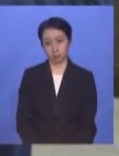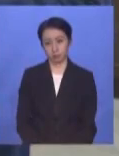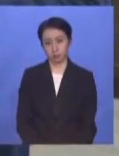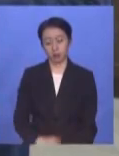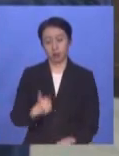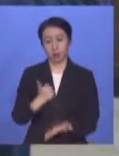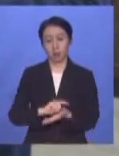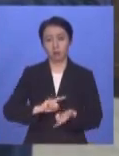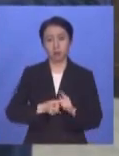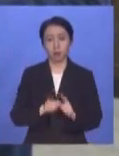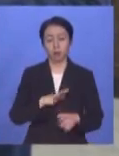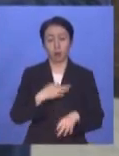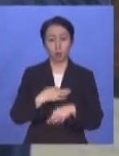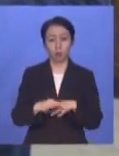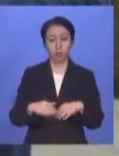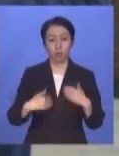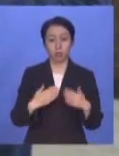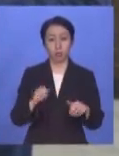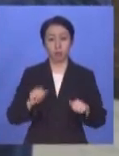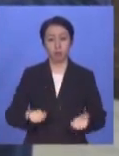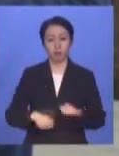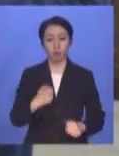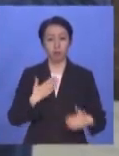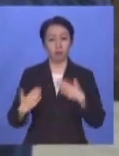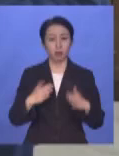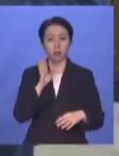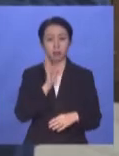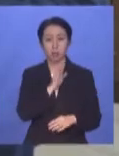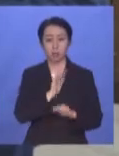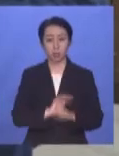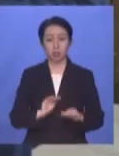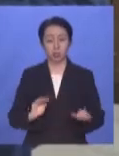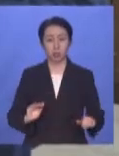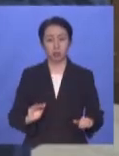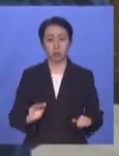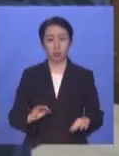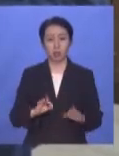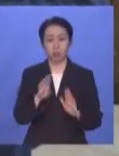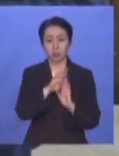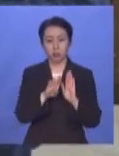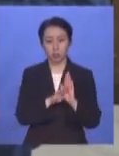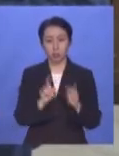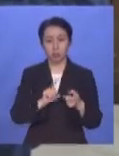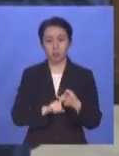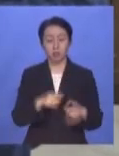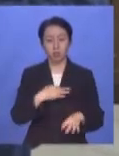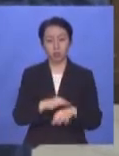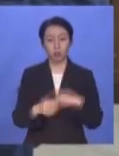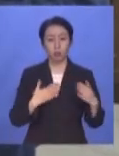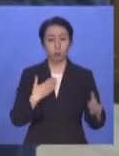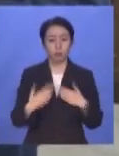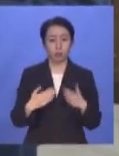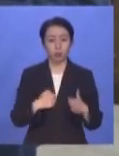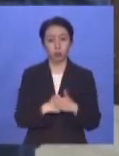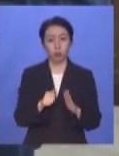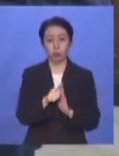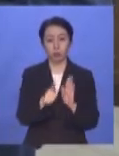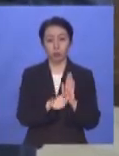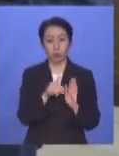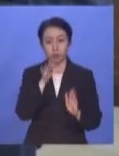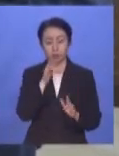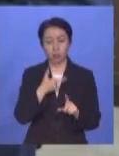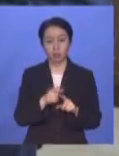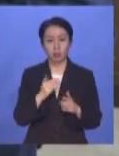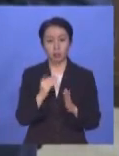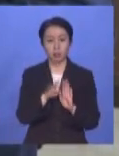Основные изменения коснулись ужесточения наказания за правонарушение в отношении женщин и детей, введен перечень статей, связанных с насилием в отношении совершеннолетних. При этом данные